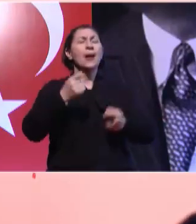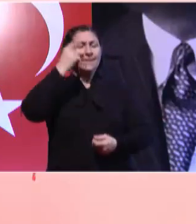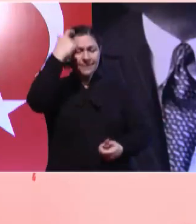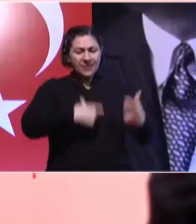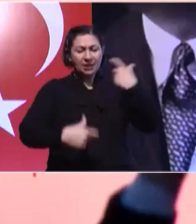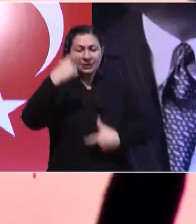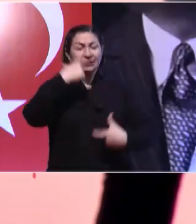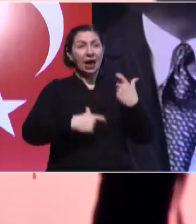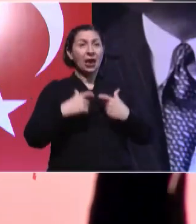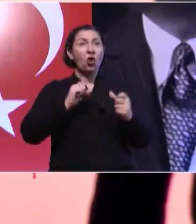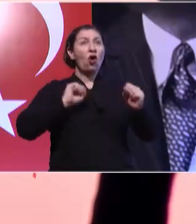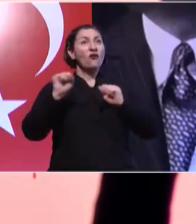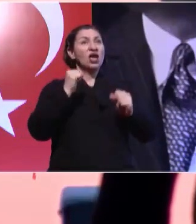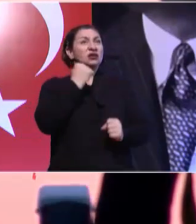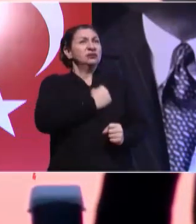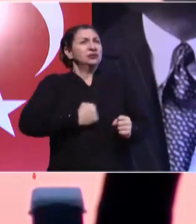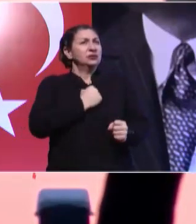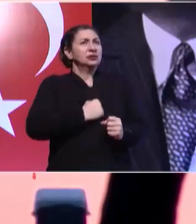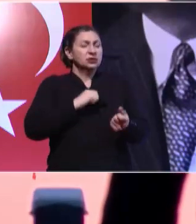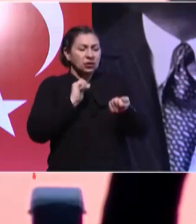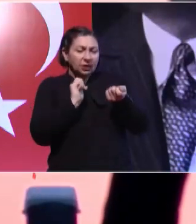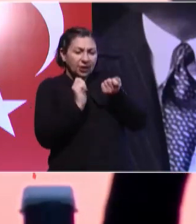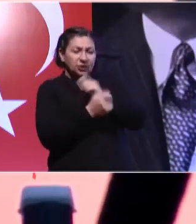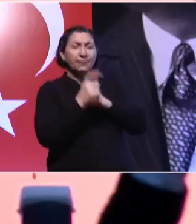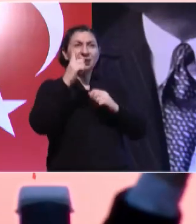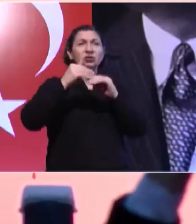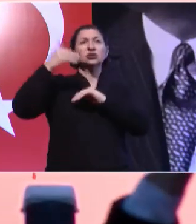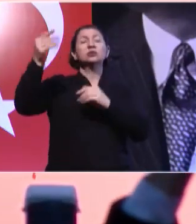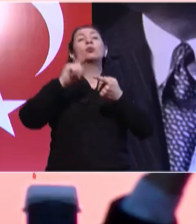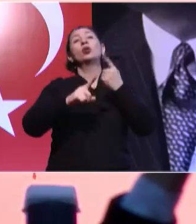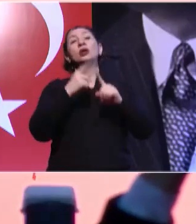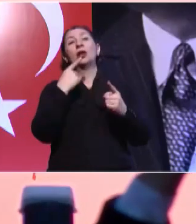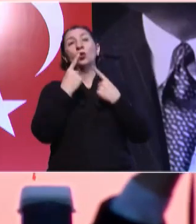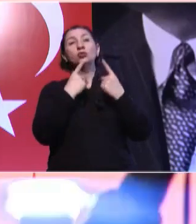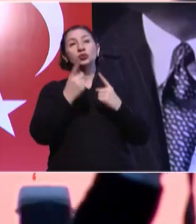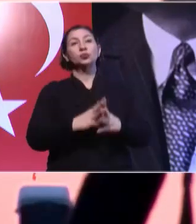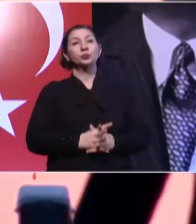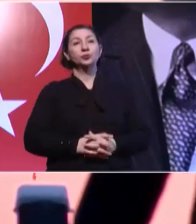kin, bireysel öfkeden öfkeye dönüşen bir dış politikadan söz ediyorum.